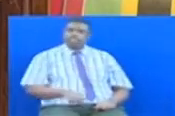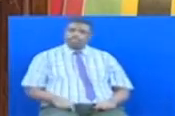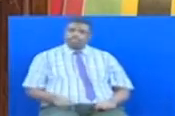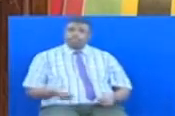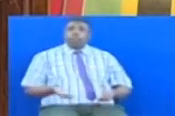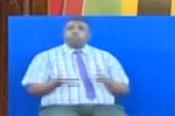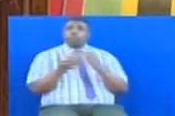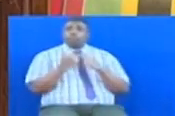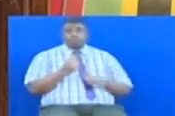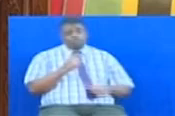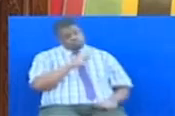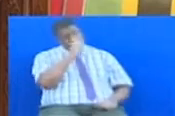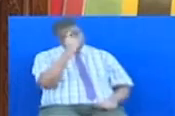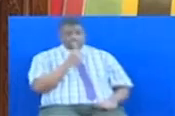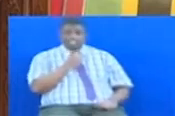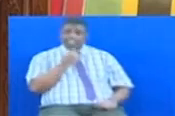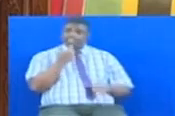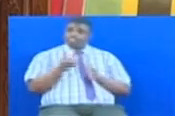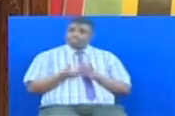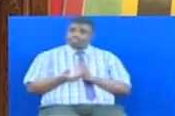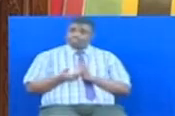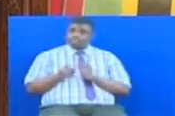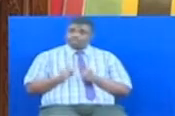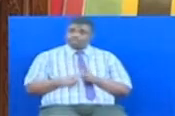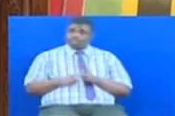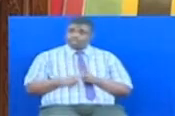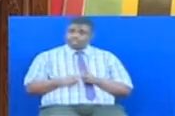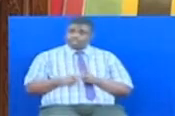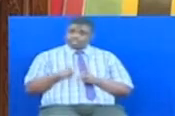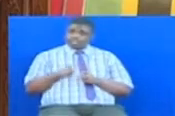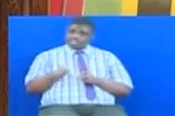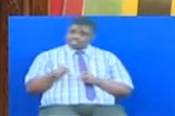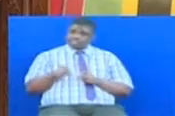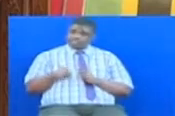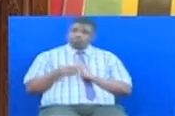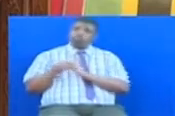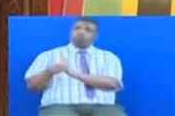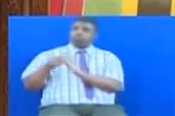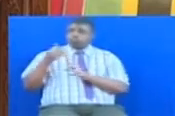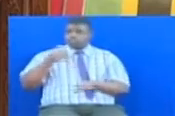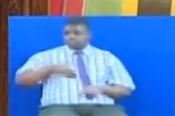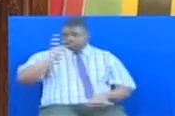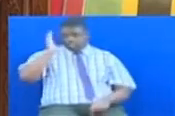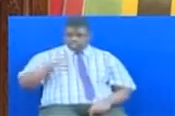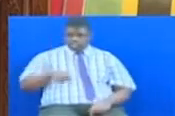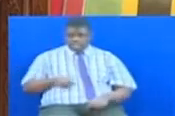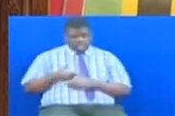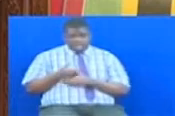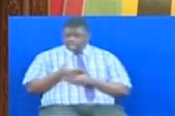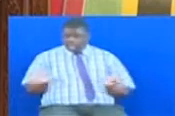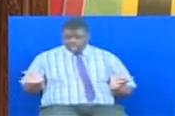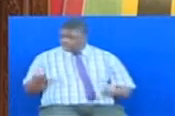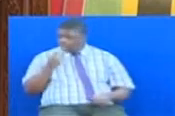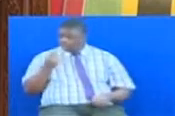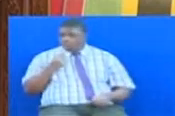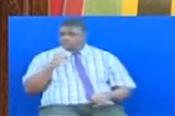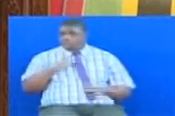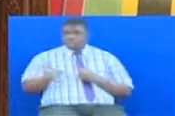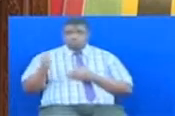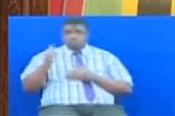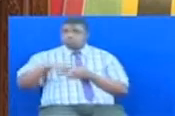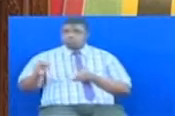Tukiweza kujiuliza haya maswali, kama ni katalogi ya muongozo wa serikali wa dawa haina hizo dawa kwamba hazitakiwi